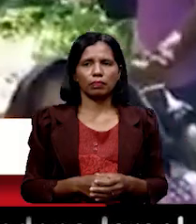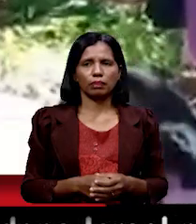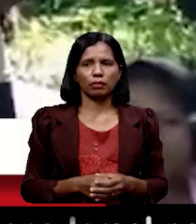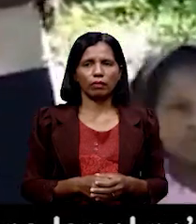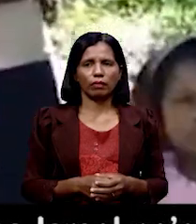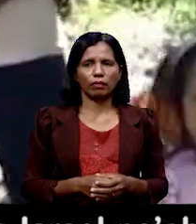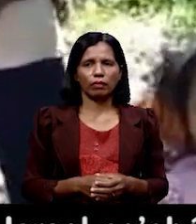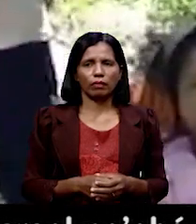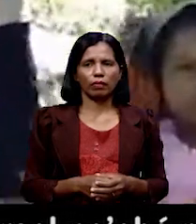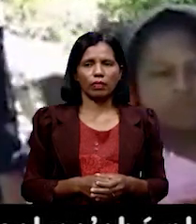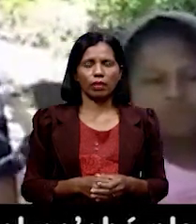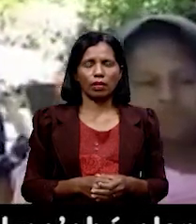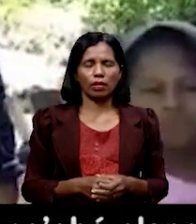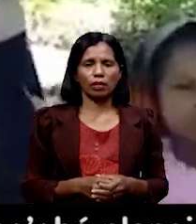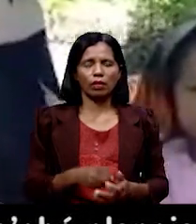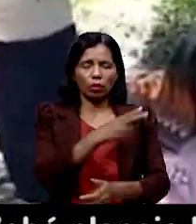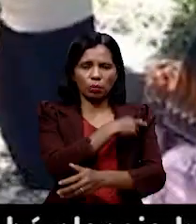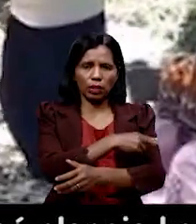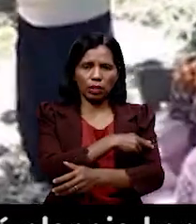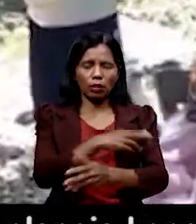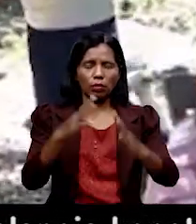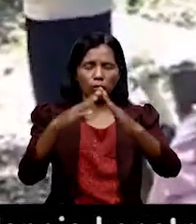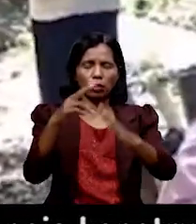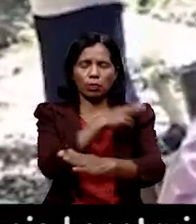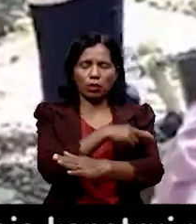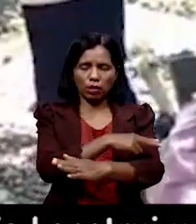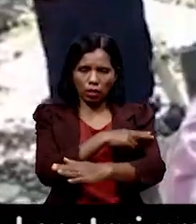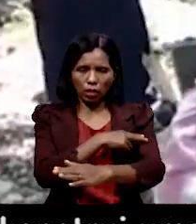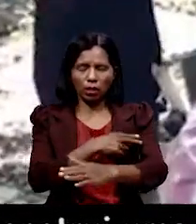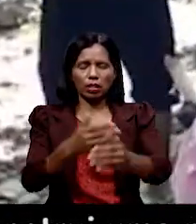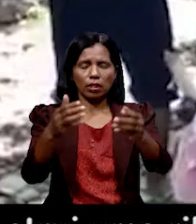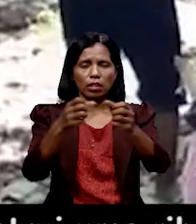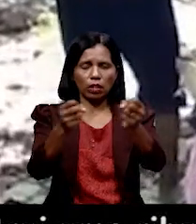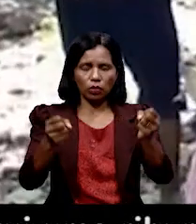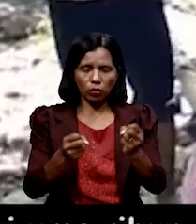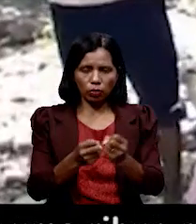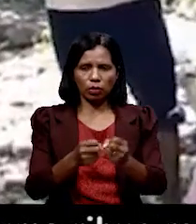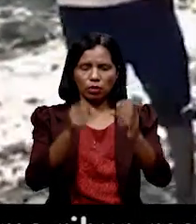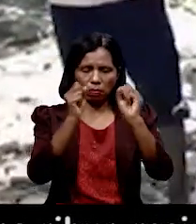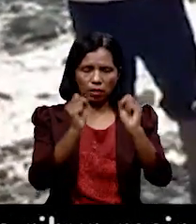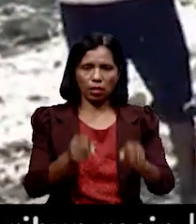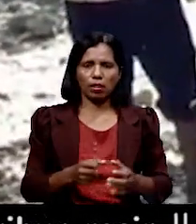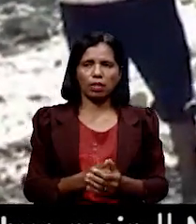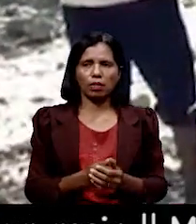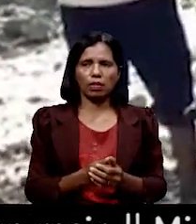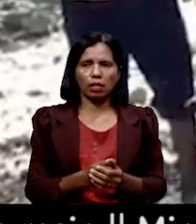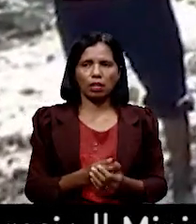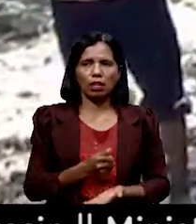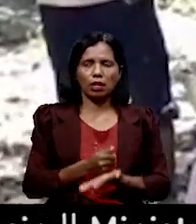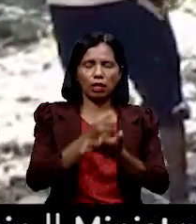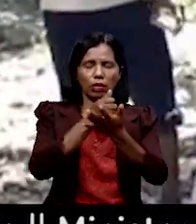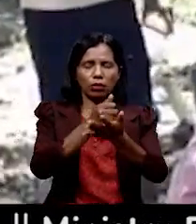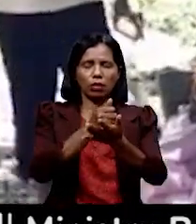postu Saúde ne bele tiring iha area Laho Mazop or gomonya let huri nune bele salba ba